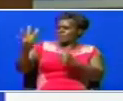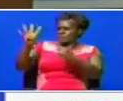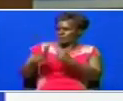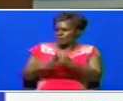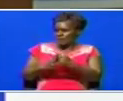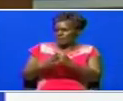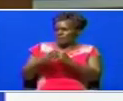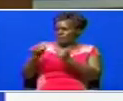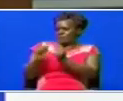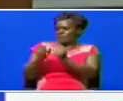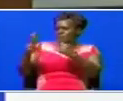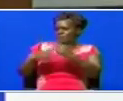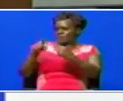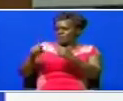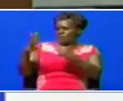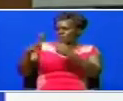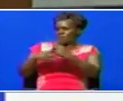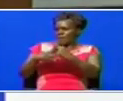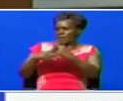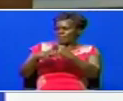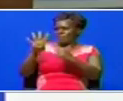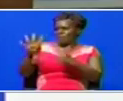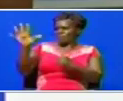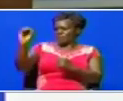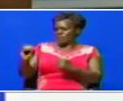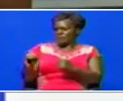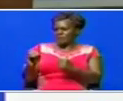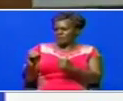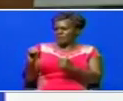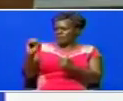82,629, 17.59%. Michael Maura,